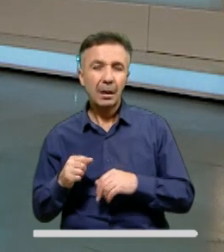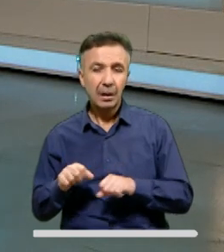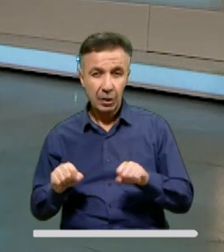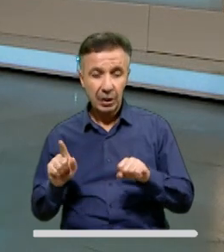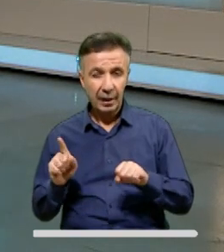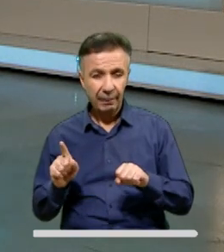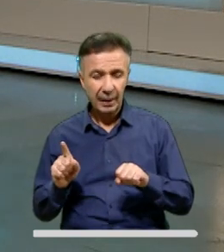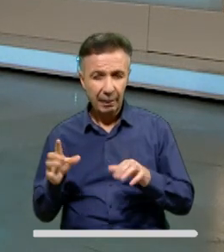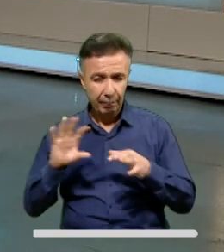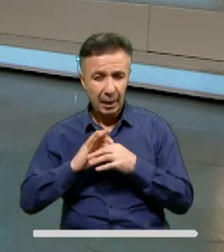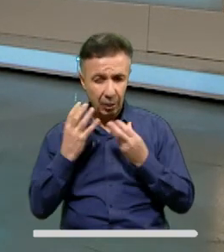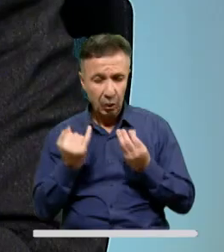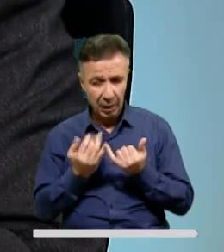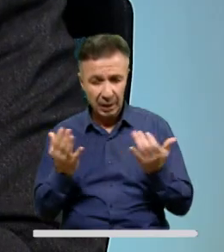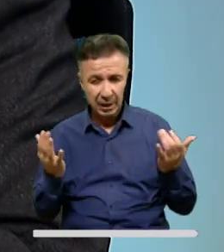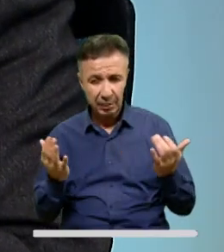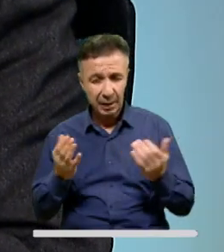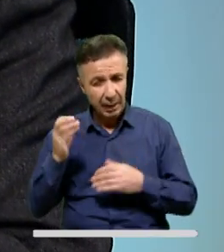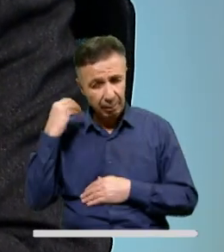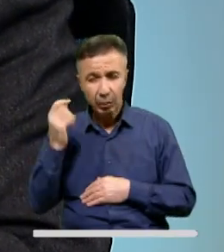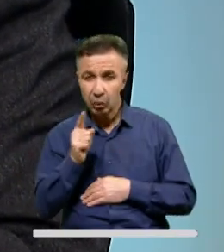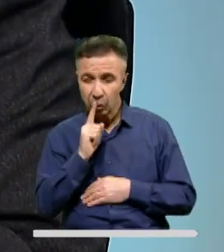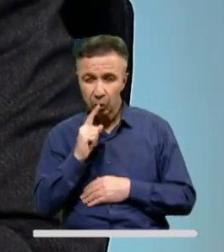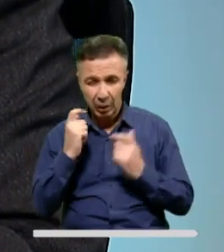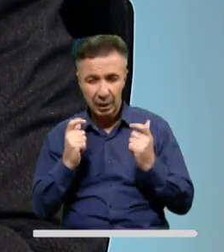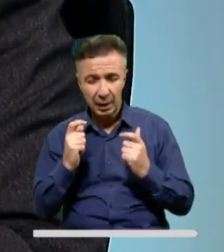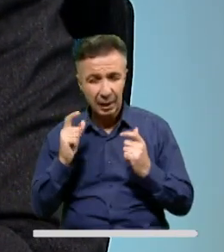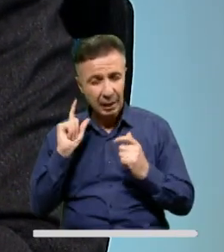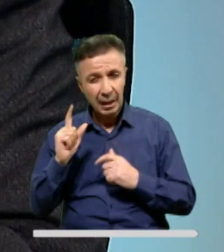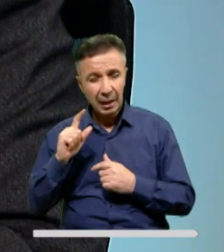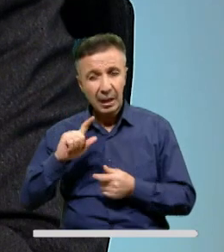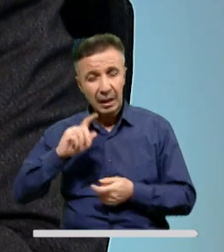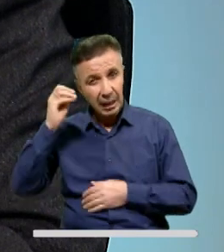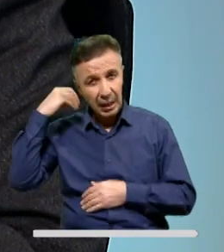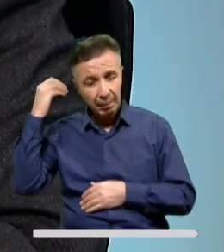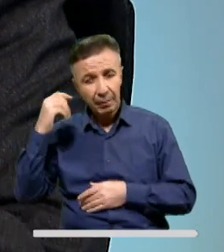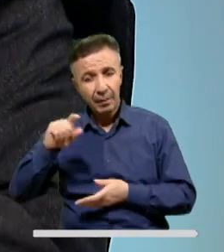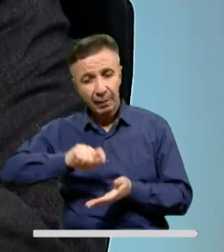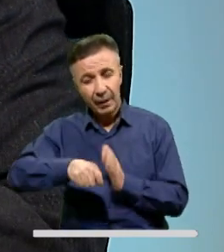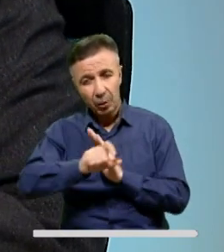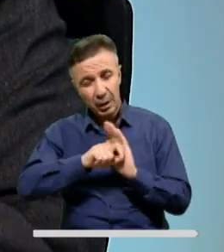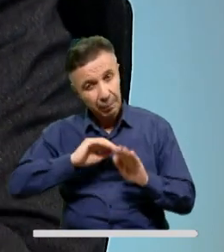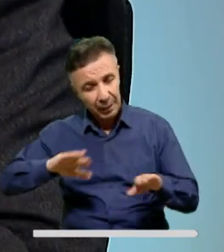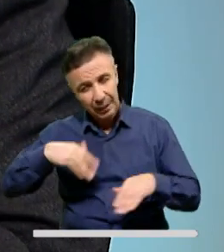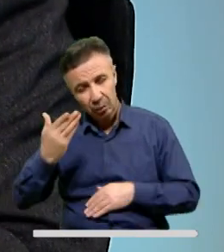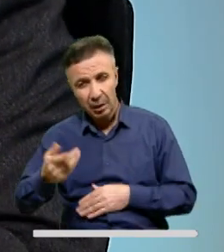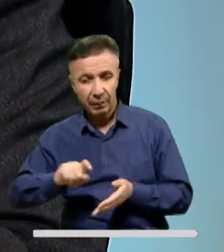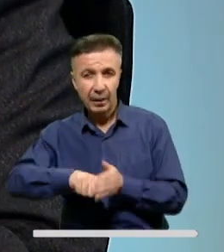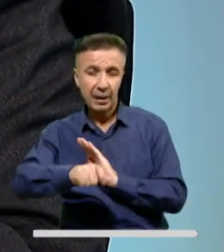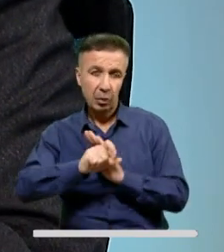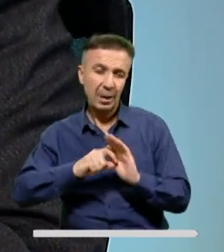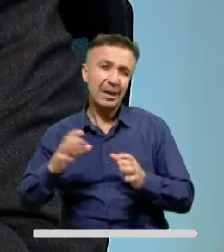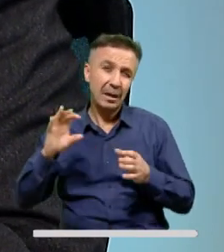gerek imamın sustuğu yerlerde gerek İmam Fatiha suresini bitirdikten sonra efendim Fatiha ile